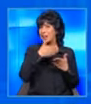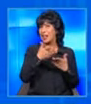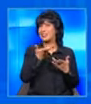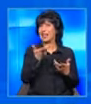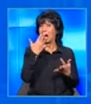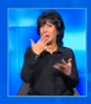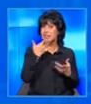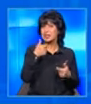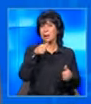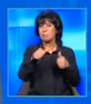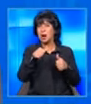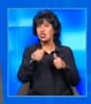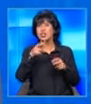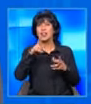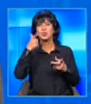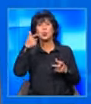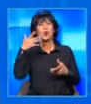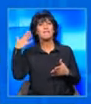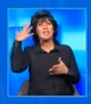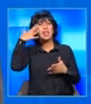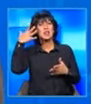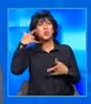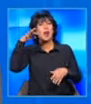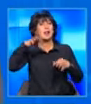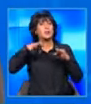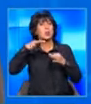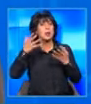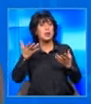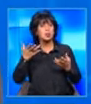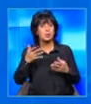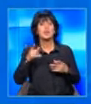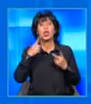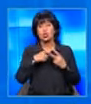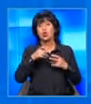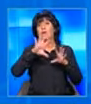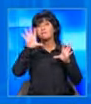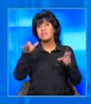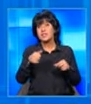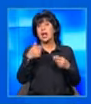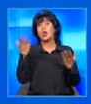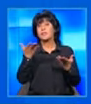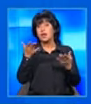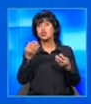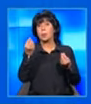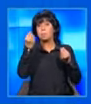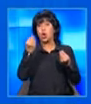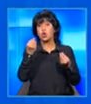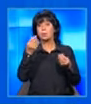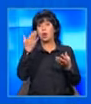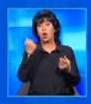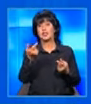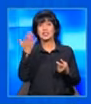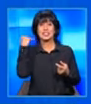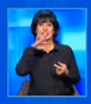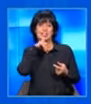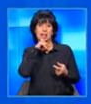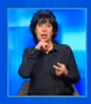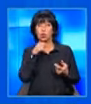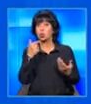предстои. Но така или иначе, всяко ново нещо е по-добро от старото. Така си мисля. Втора тема. Кога човечеството ви